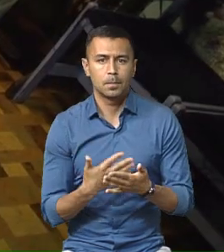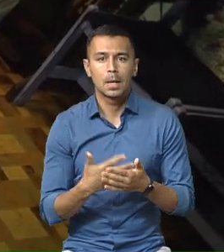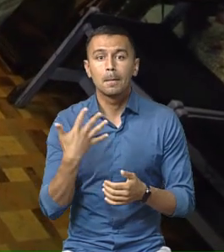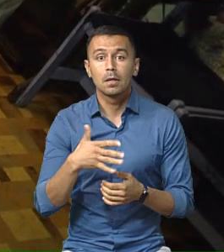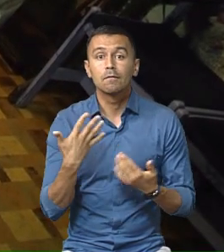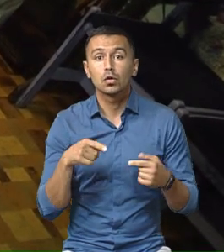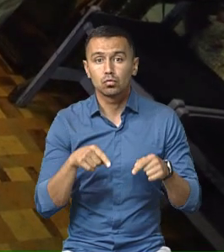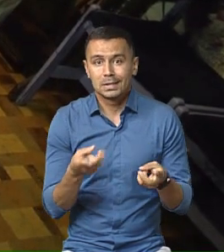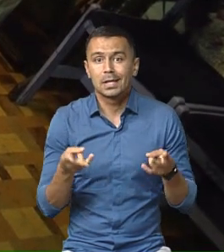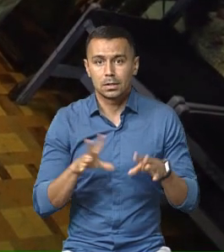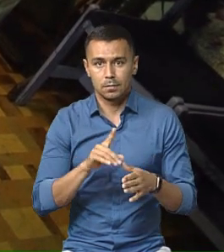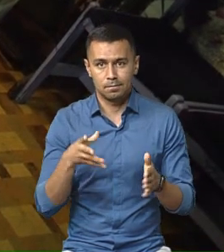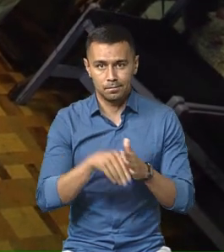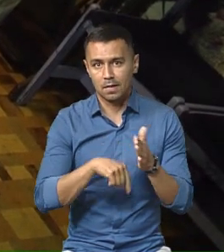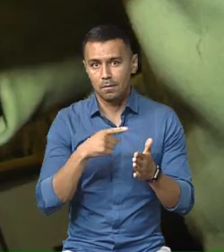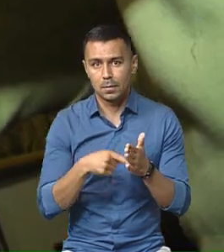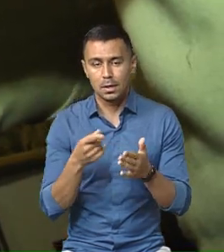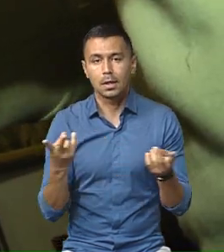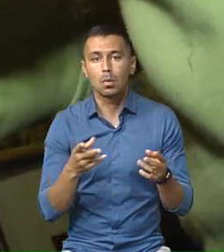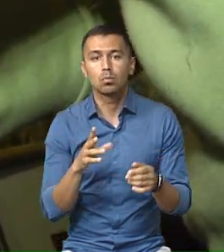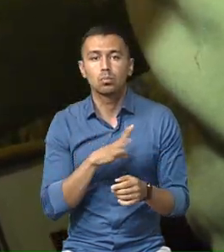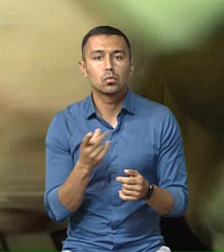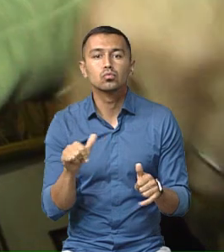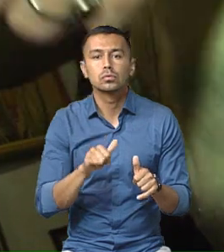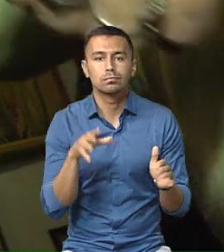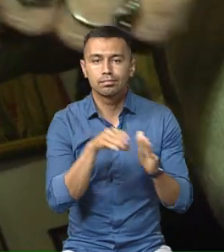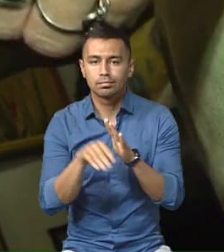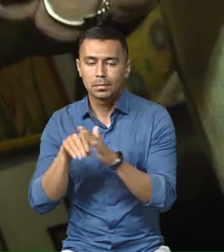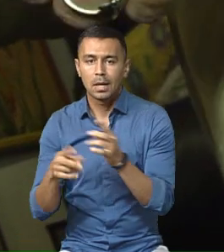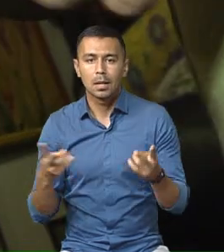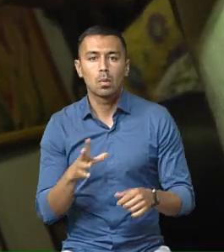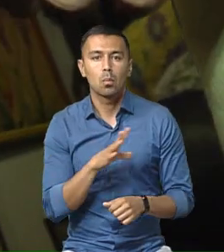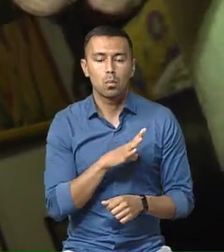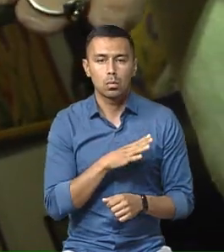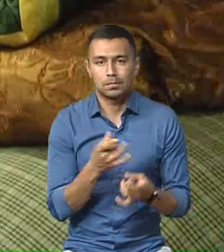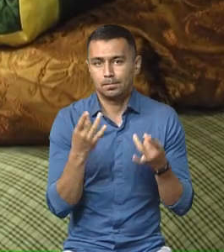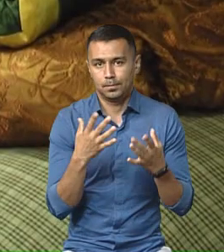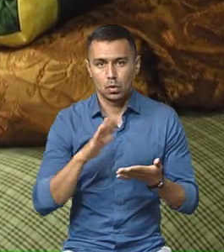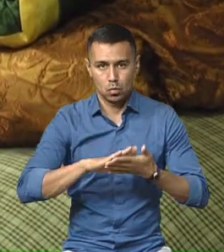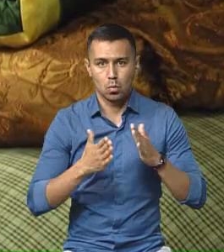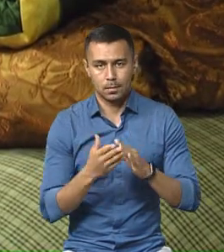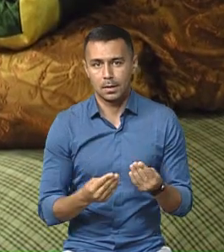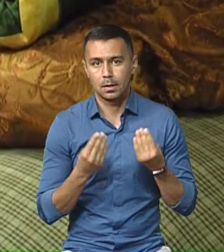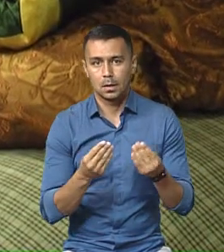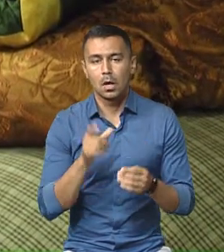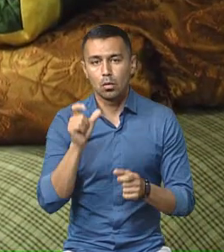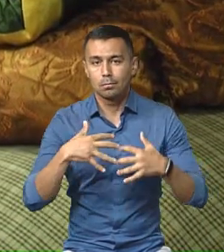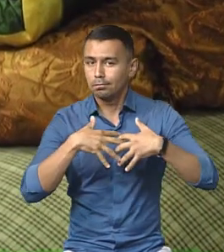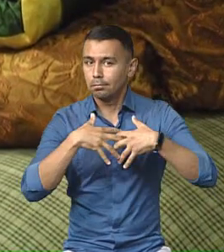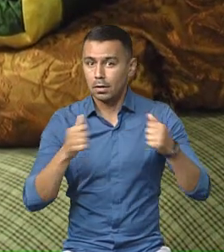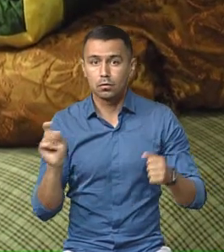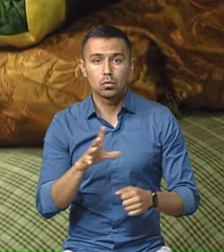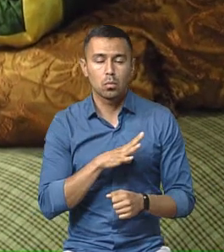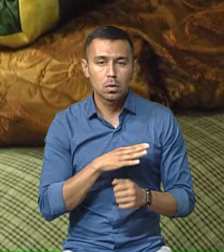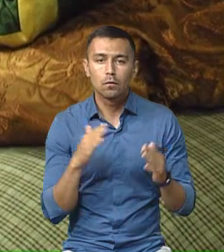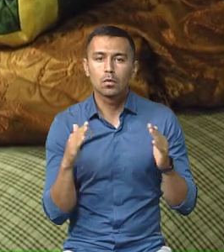вже осіло в місті. Тобто їх треба було десь розселити, їм треба було елементарні умови. Люди повигрибали все, що було в